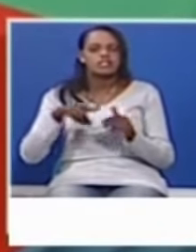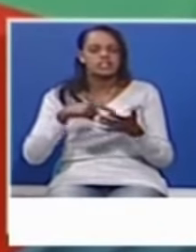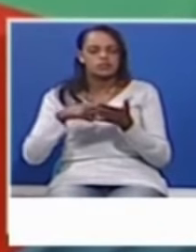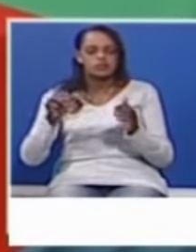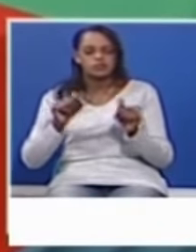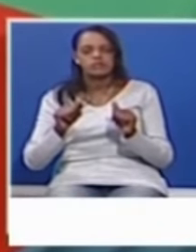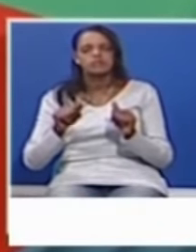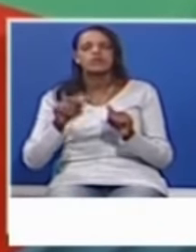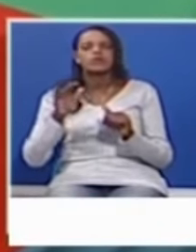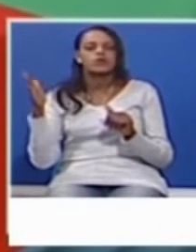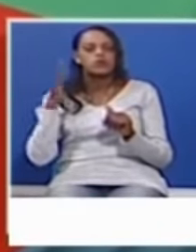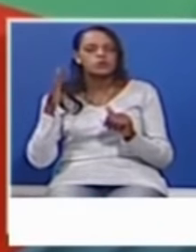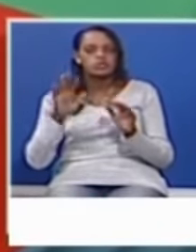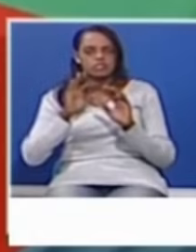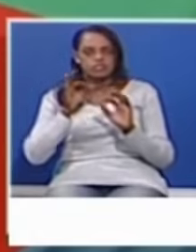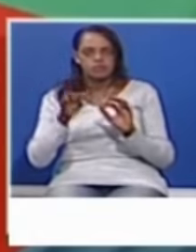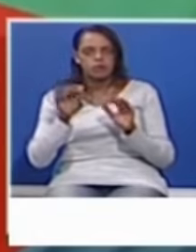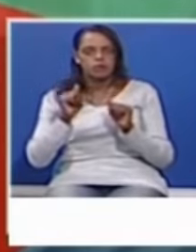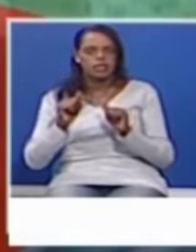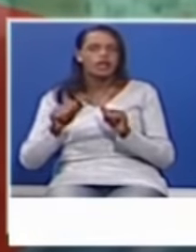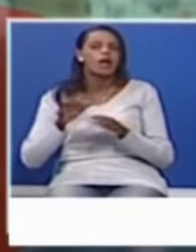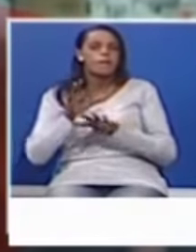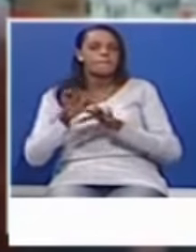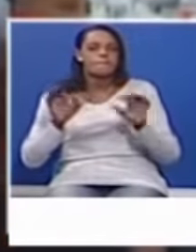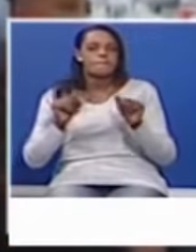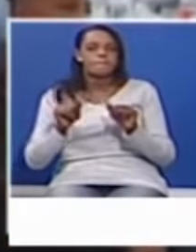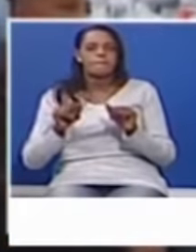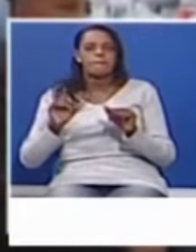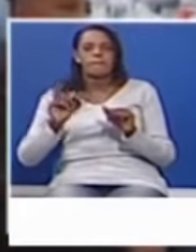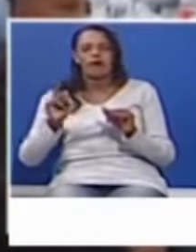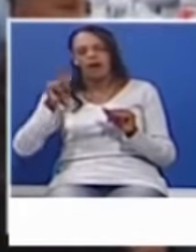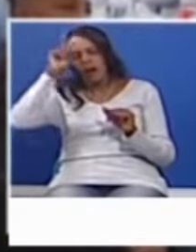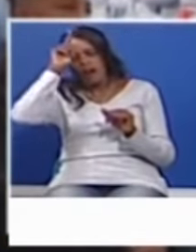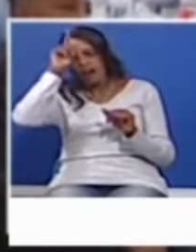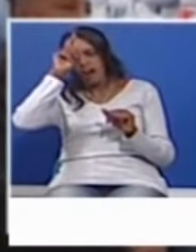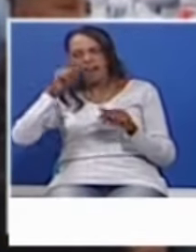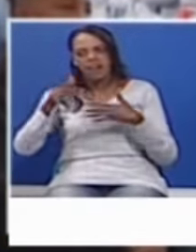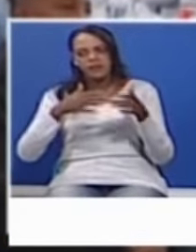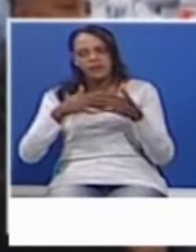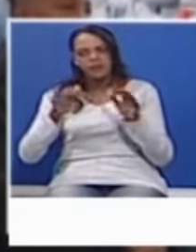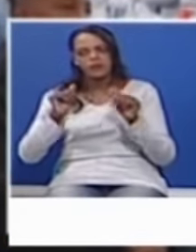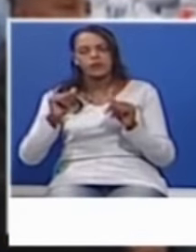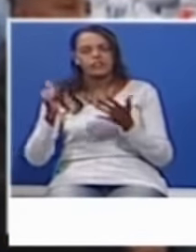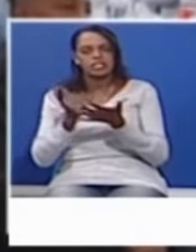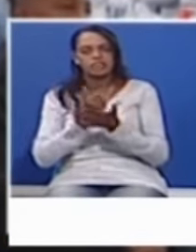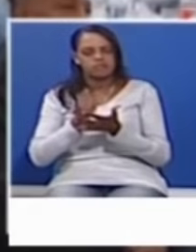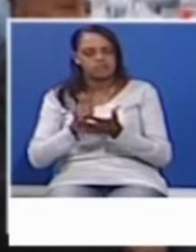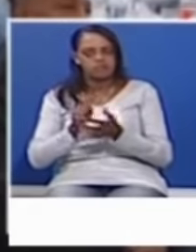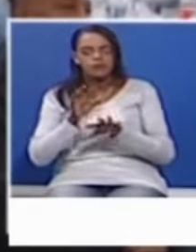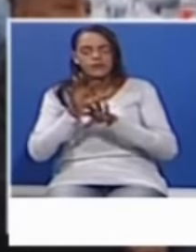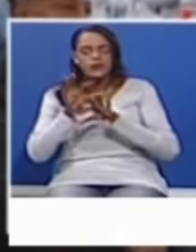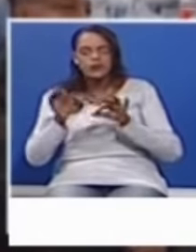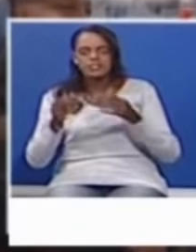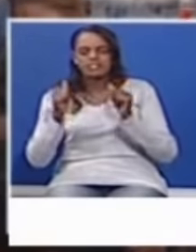ብወገኑ ንህልው ኩነታት ህዝባዊ ግንባር ንዲሞክራሲን ፍትሕን ንኡስ ዞባ ጀርመንን ዝገጥምዎ ግድሆታትን ንምፍትሑም ብዛዕባ